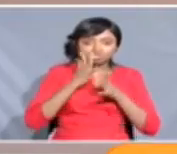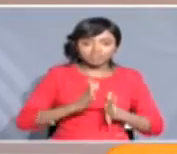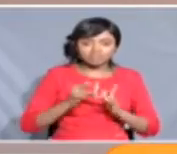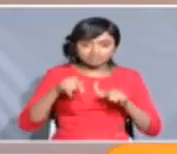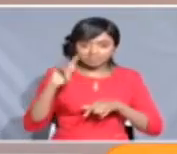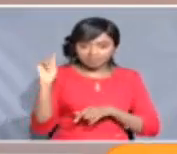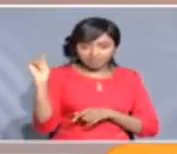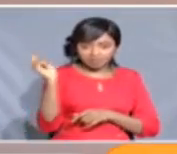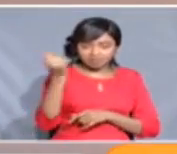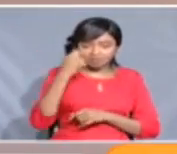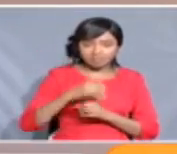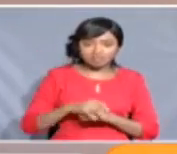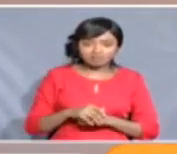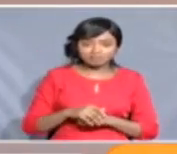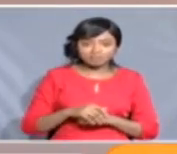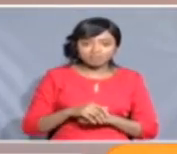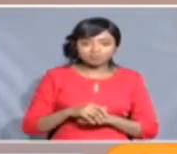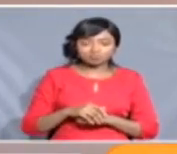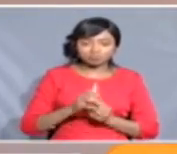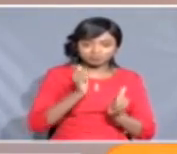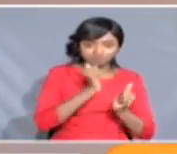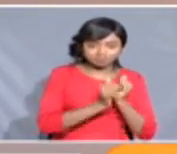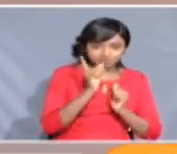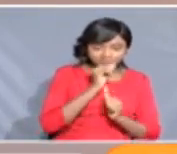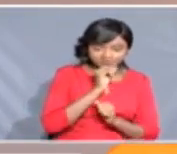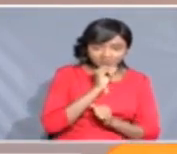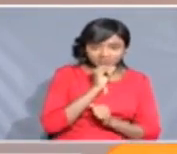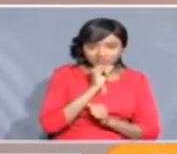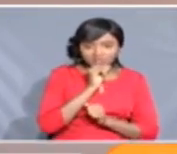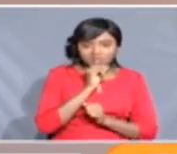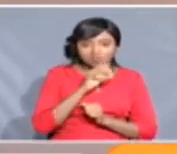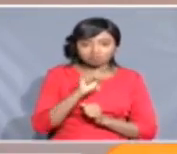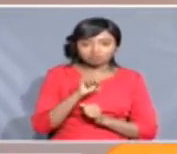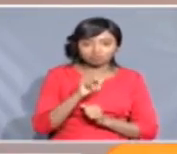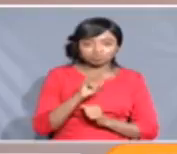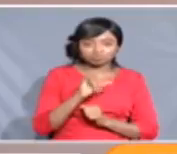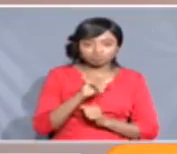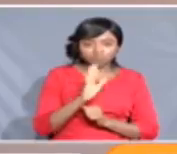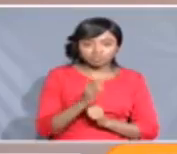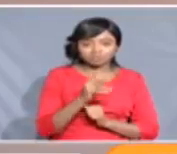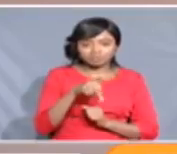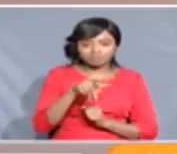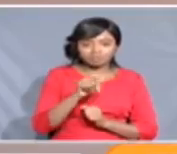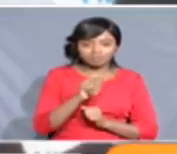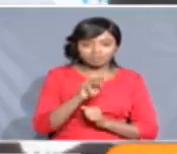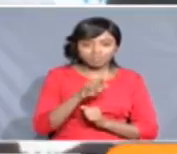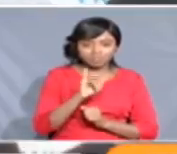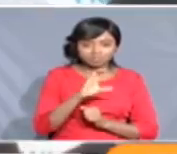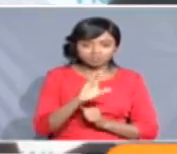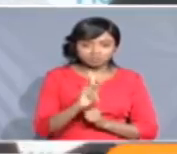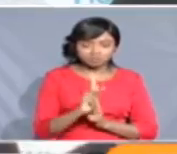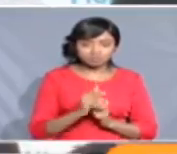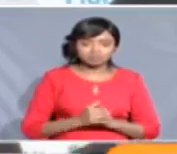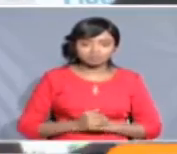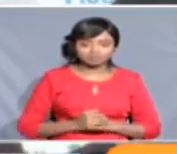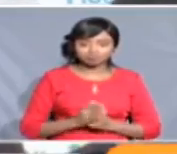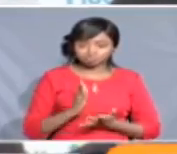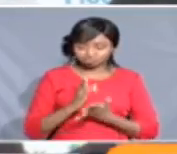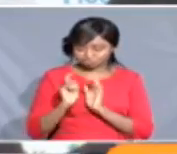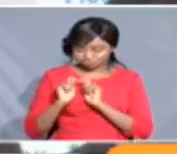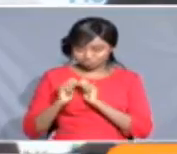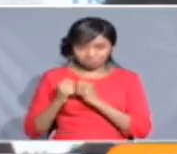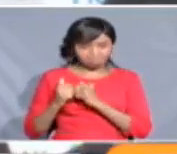Kenya upstaging Tusker's Robert Matano and Sony Sugar's Patrick Odhiambo. Nadhani team bado iko intact,